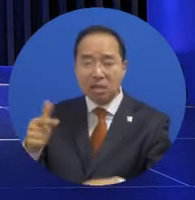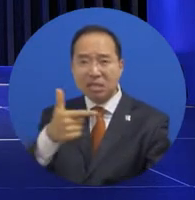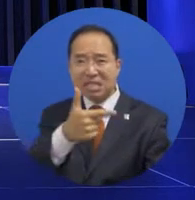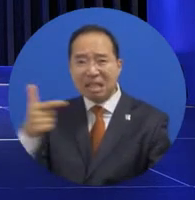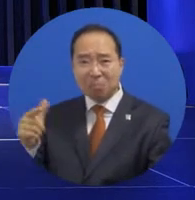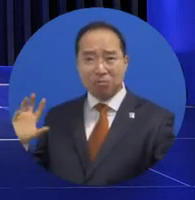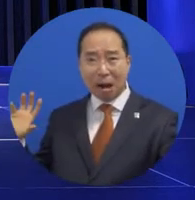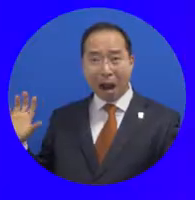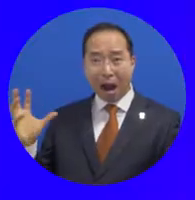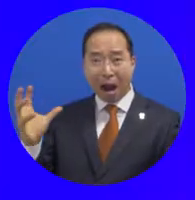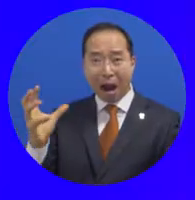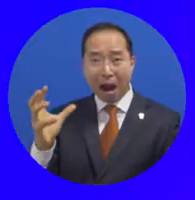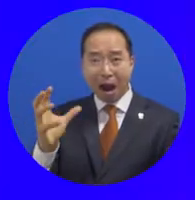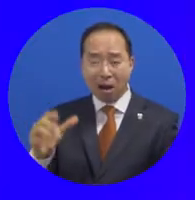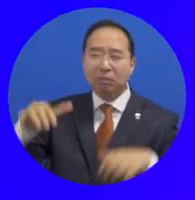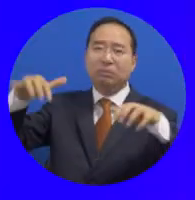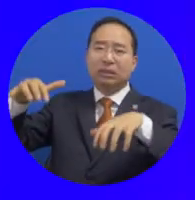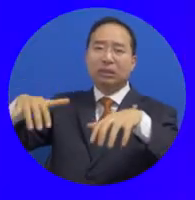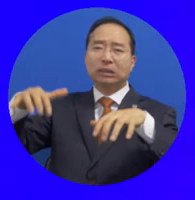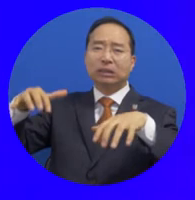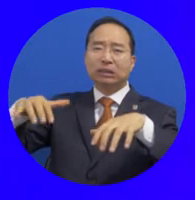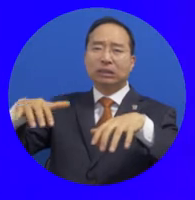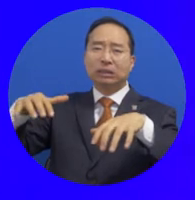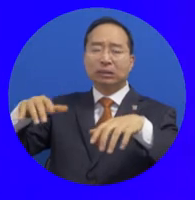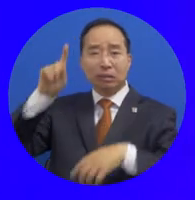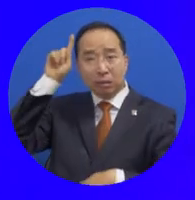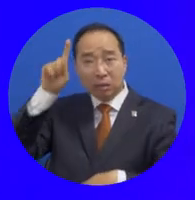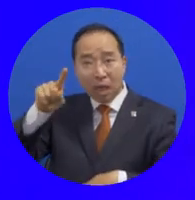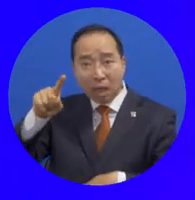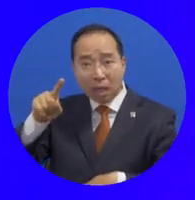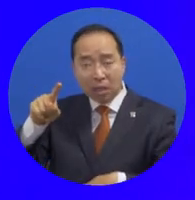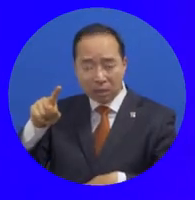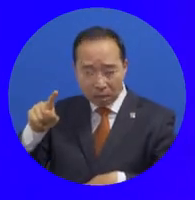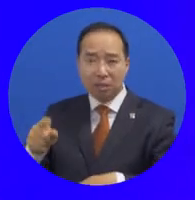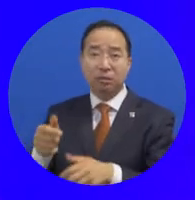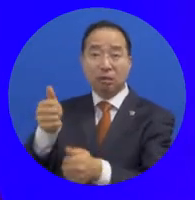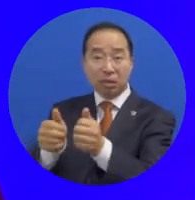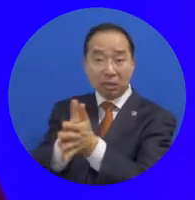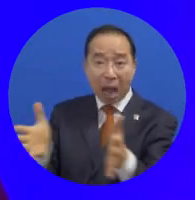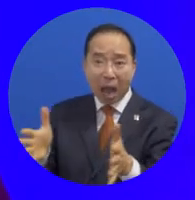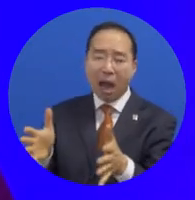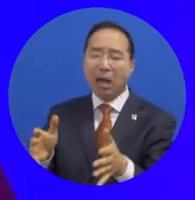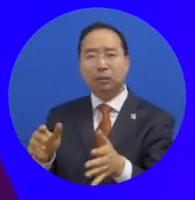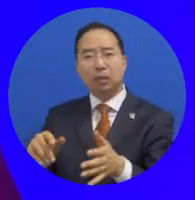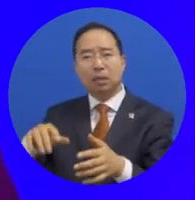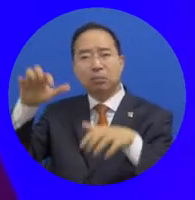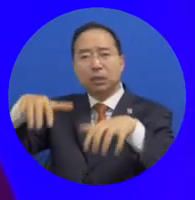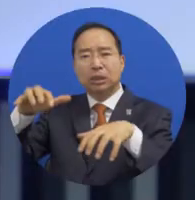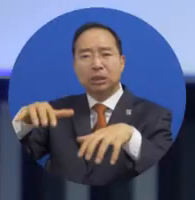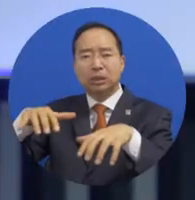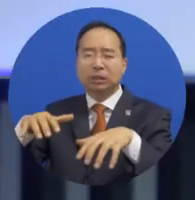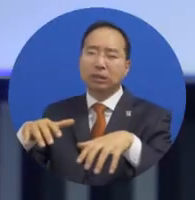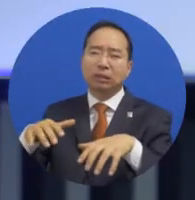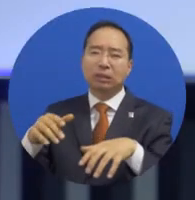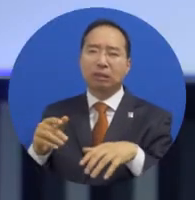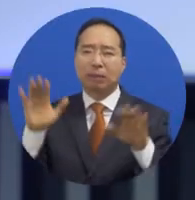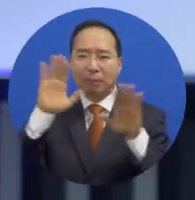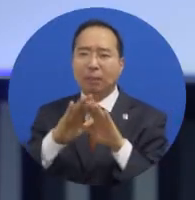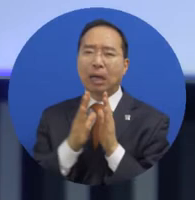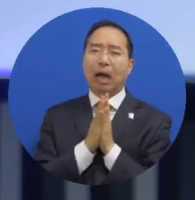어마어마하게 쏟아집니다. 제가 기도를 했어요. 자면서 하느님, 부처님, 예수님, 공자님, 이